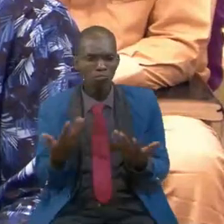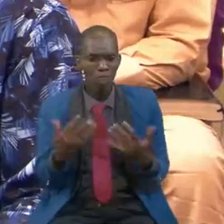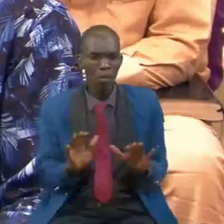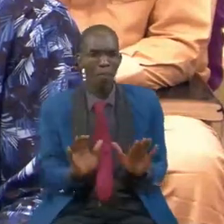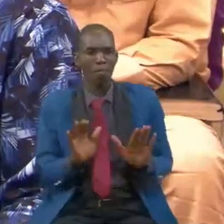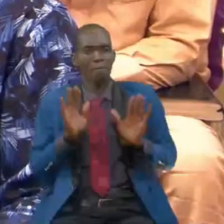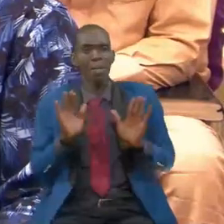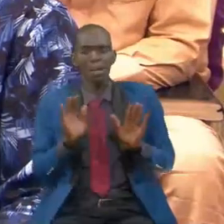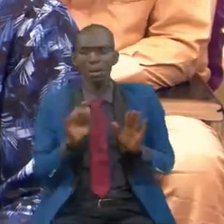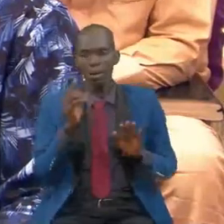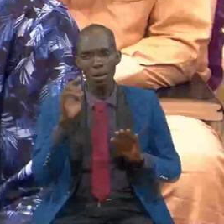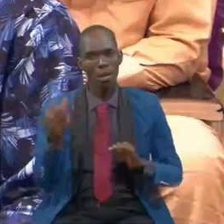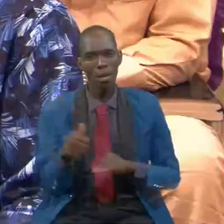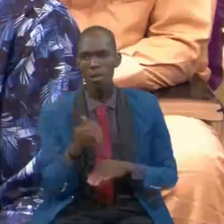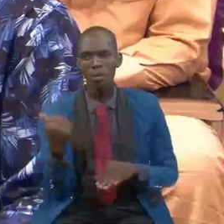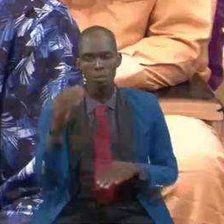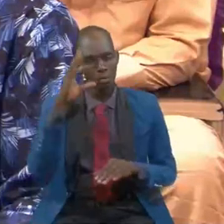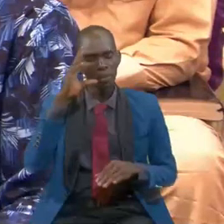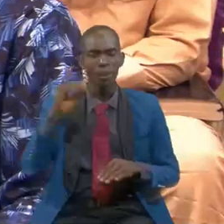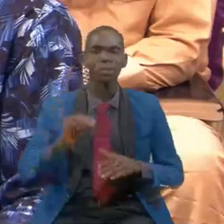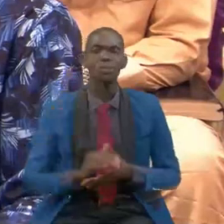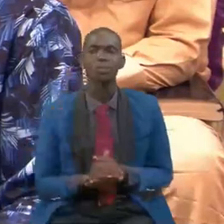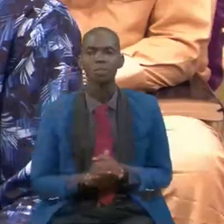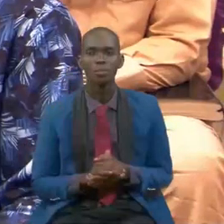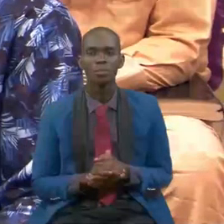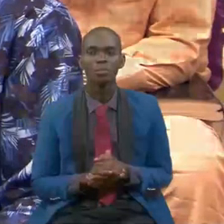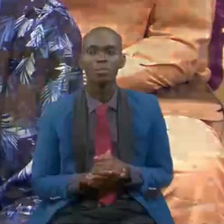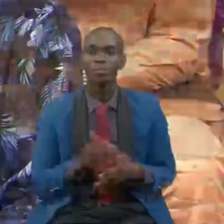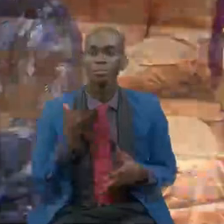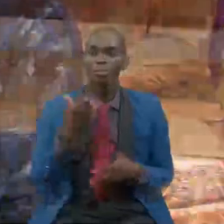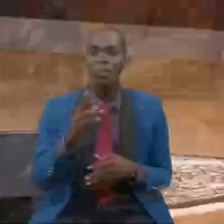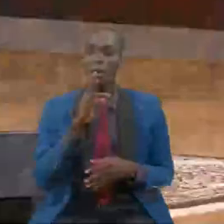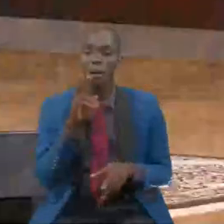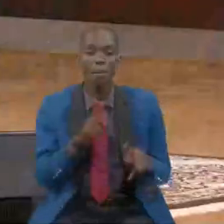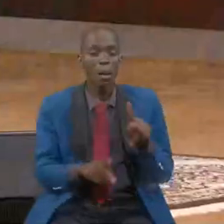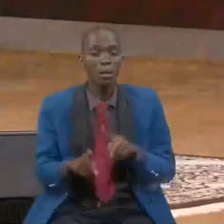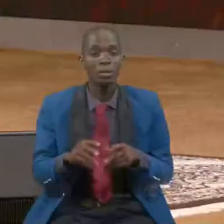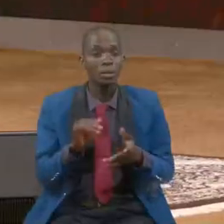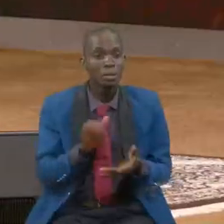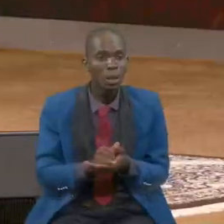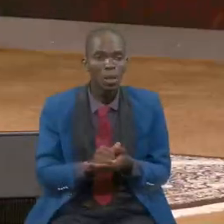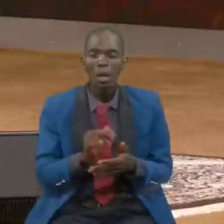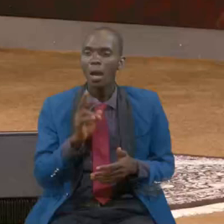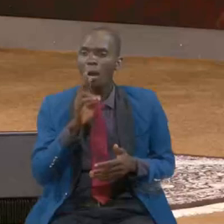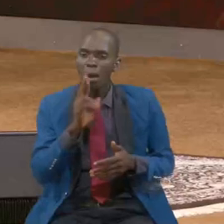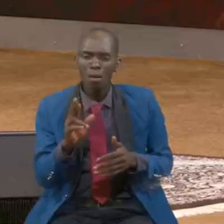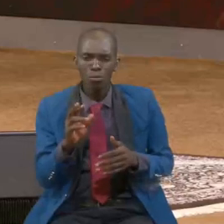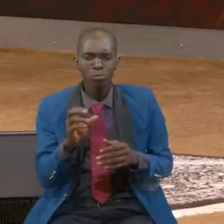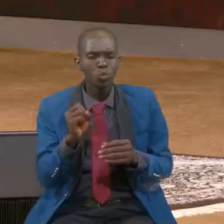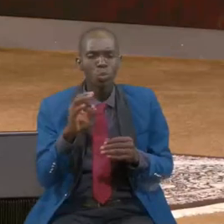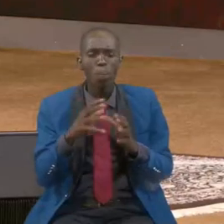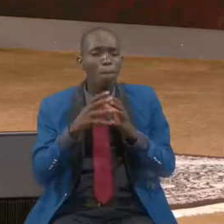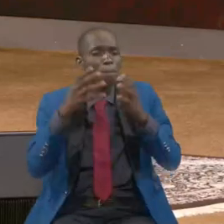sans inquiéter de personne il y a des gens qui s'inqui qui